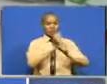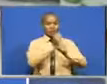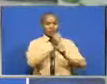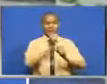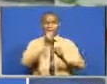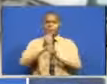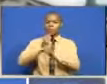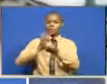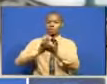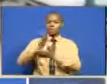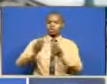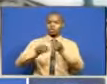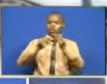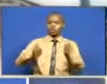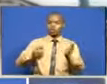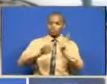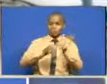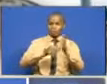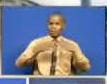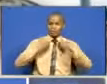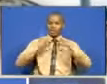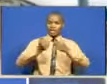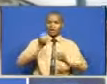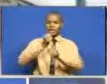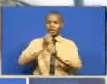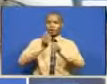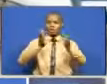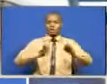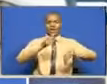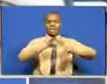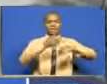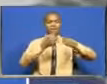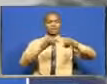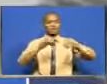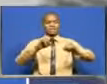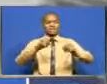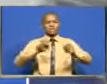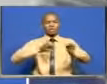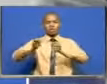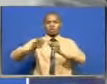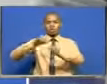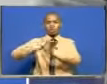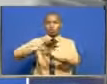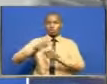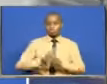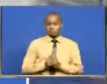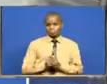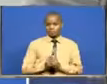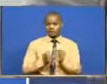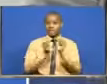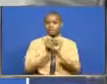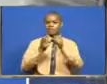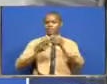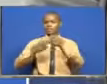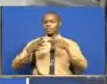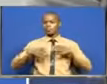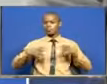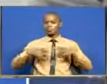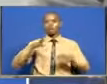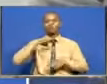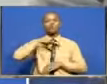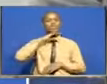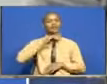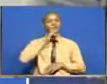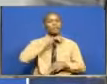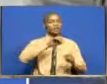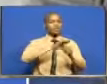wahudumu wa afya walio katika mstari wa mbele katika vita dhidi ya janga la corona. Waathiriwa 17 wamefariki katika muda wa saa 24 zilizopita,